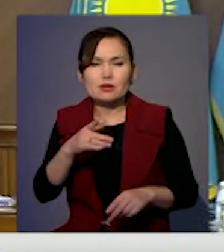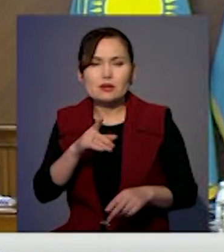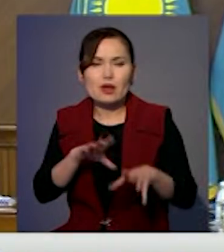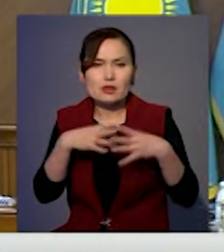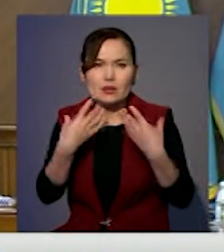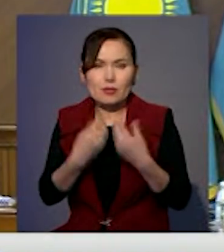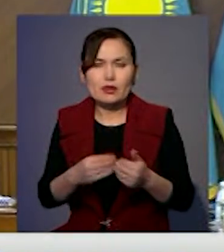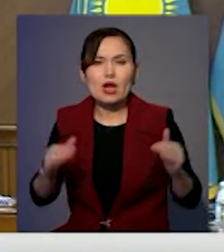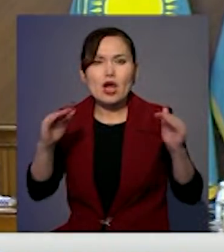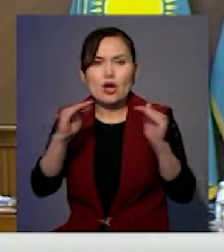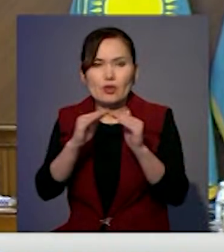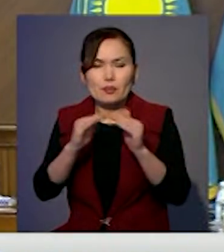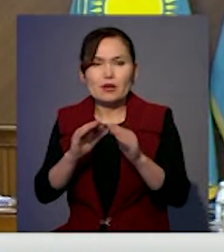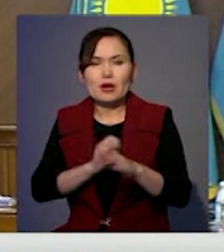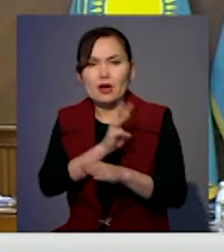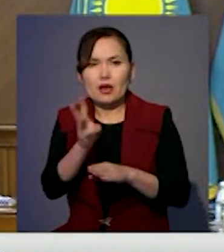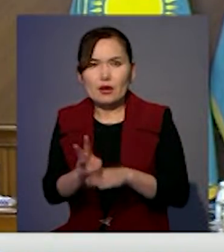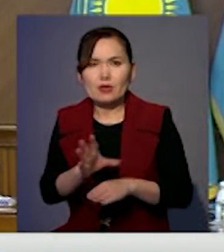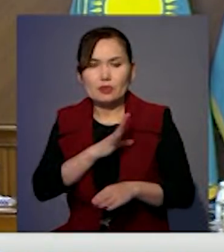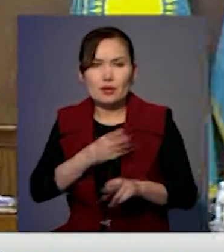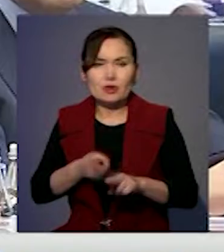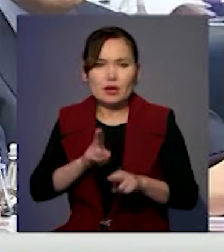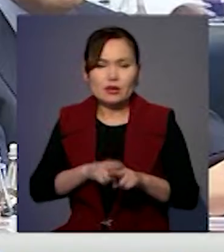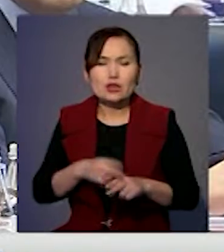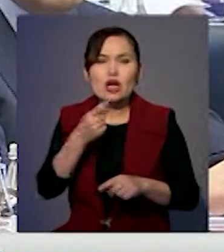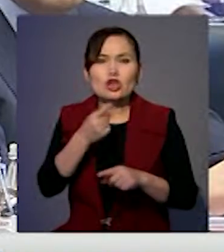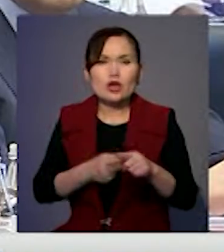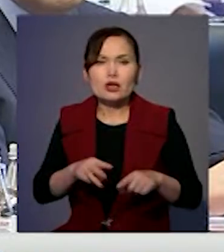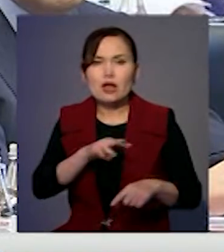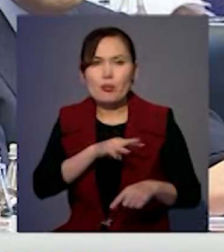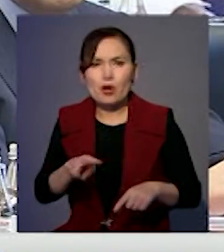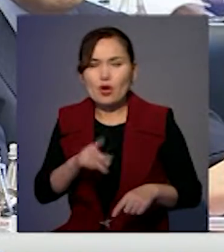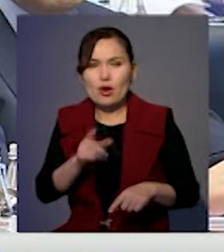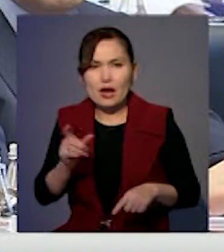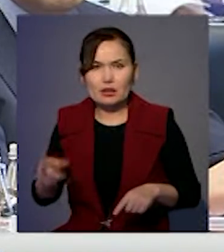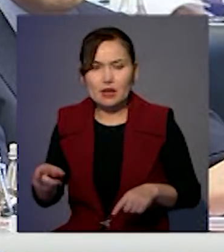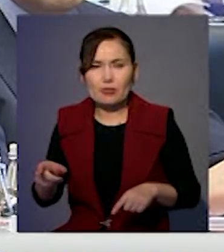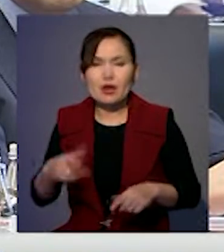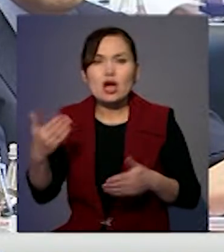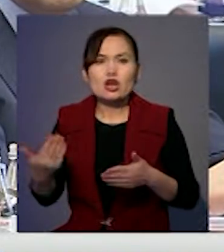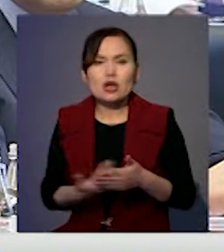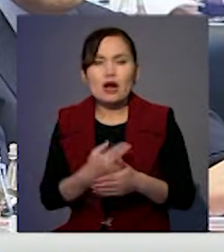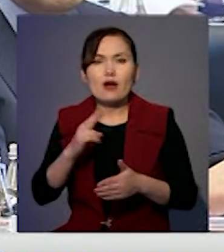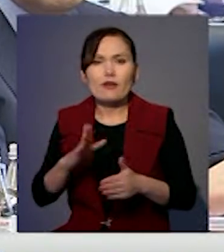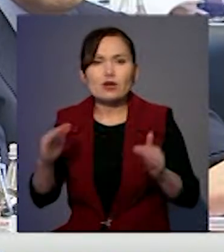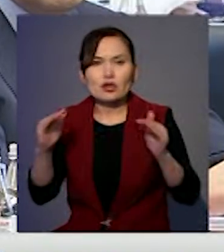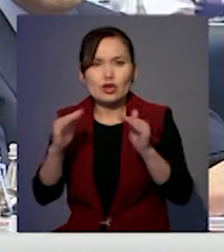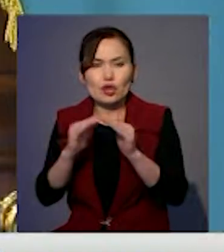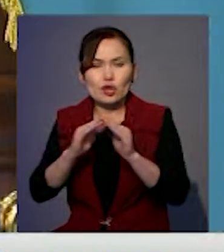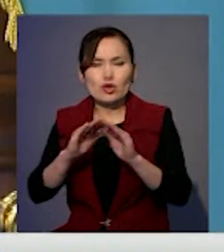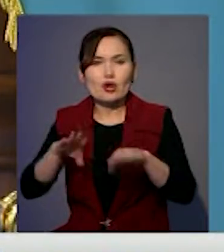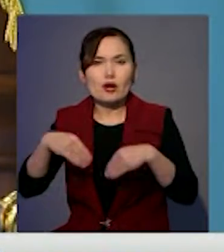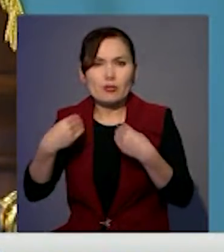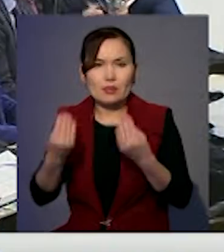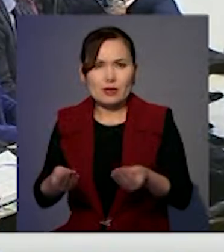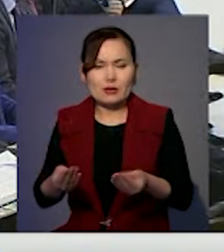семейнесі 4:1 деп санайды, соның санаған кезде 500 000 адам жаңа пәтерге кіріп,